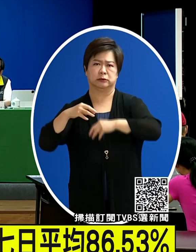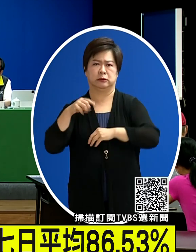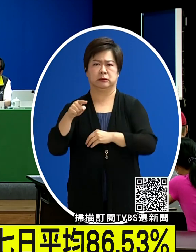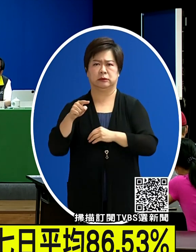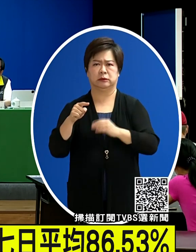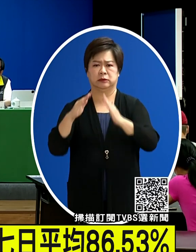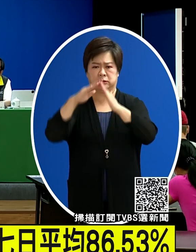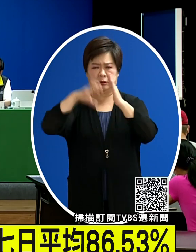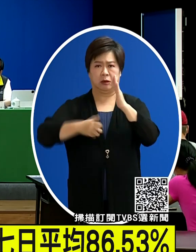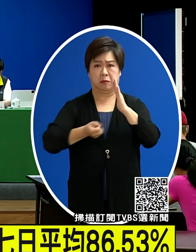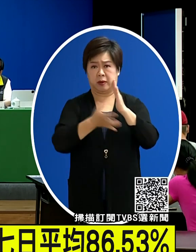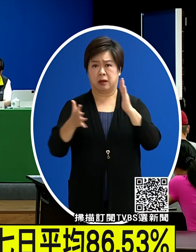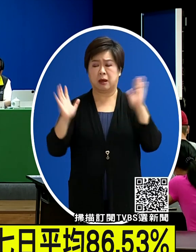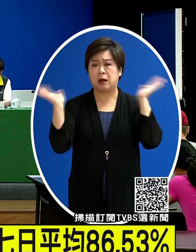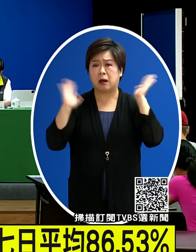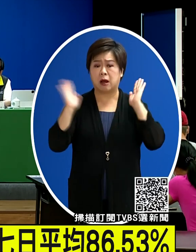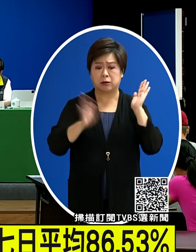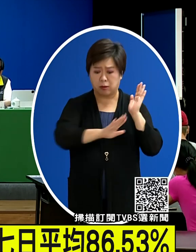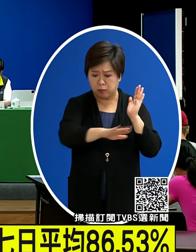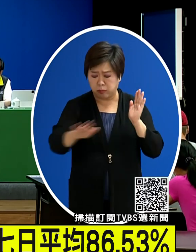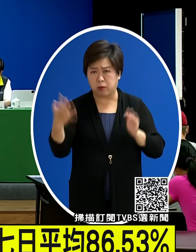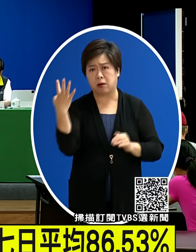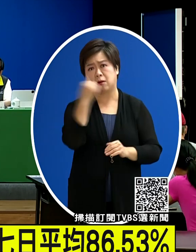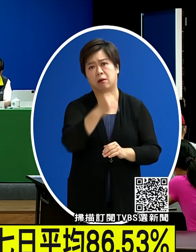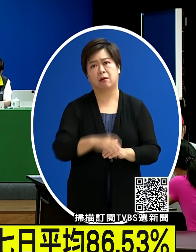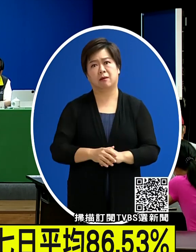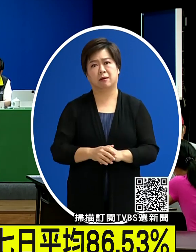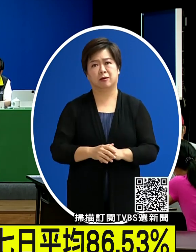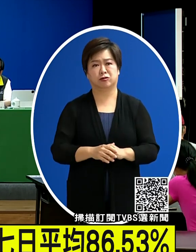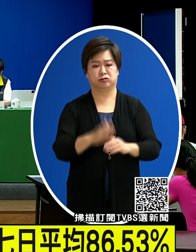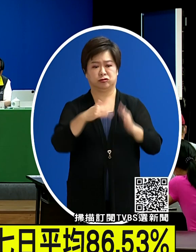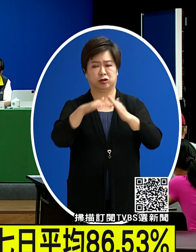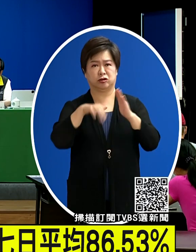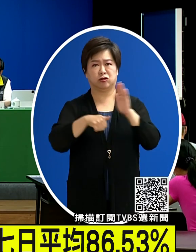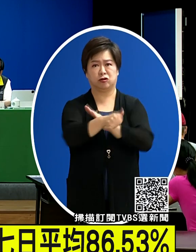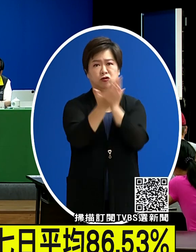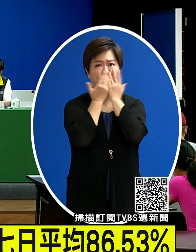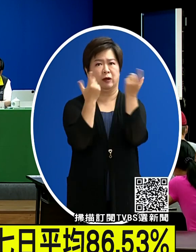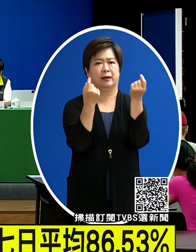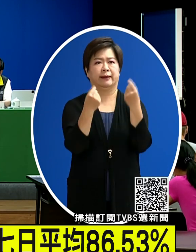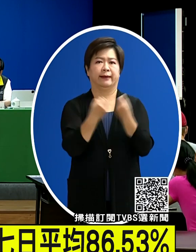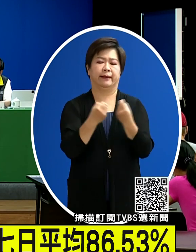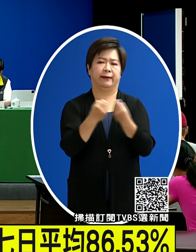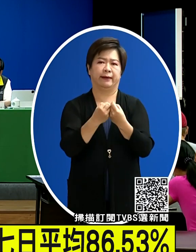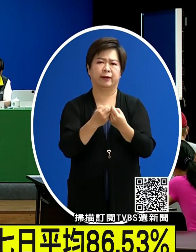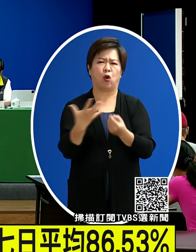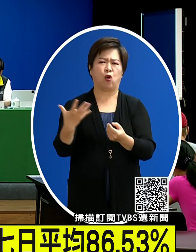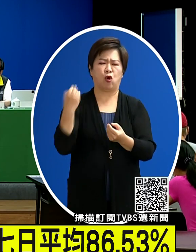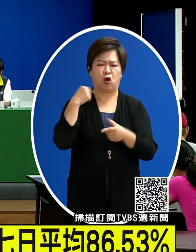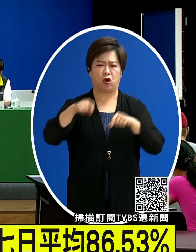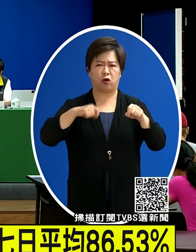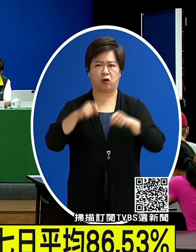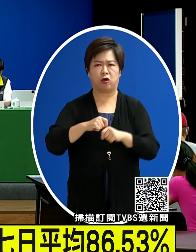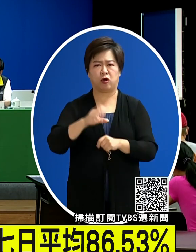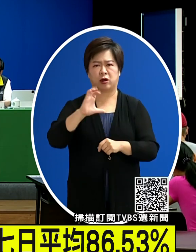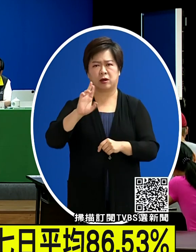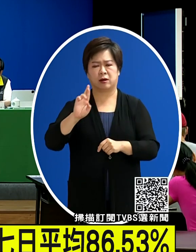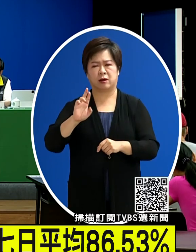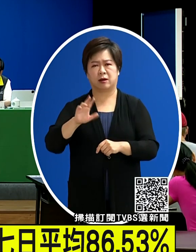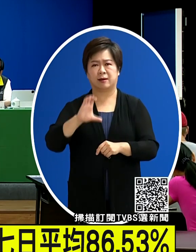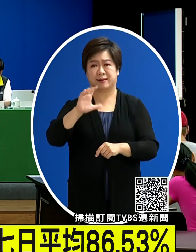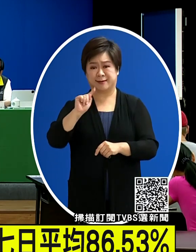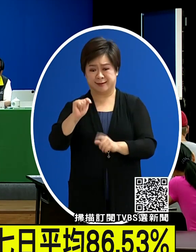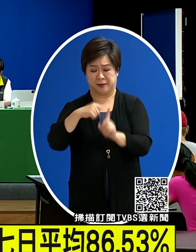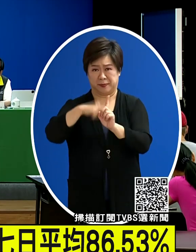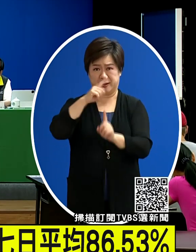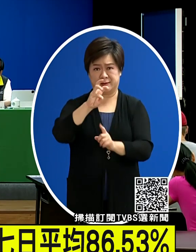一个家庭就有很多个小孩，可能就读同一个学校很容易就达标，但他们都是旧案 CT 值大于30，比较没有传染力，所以想说这个